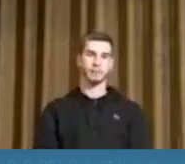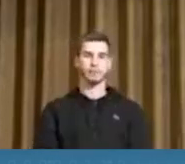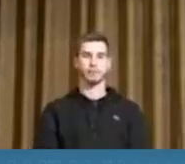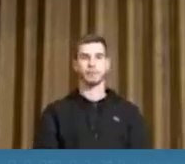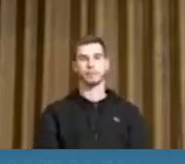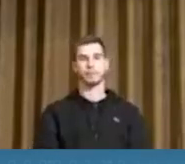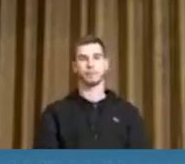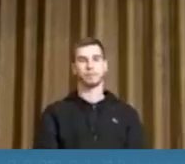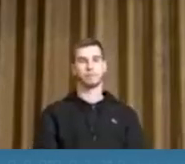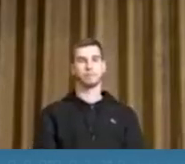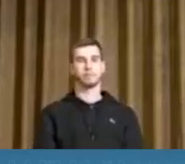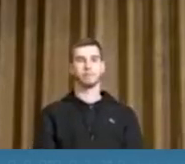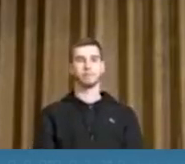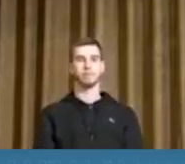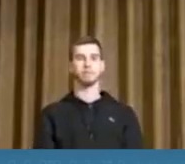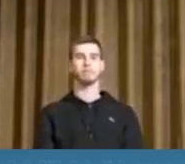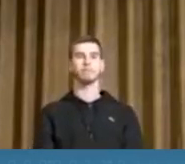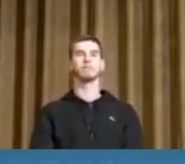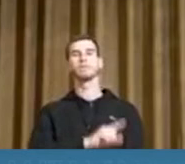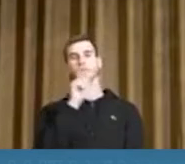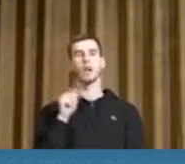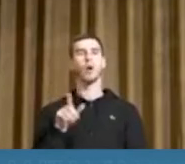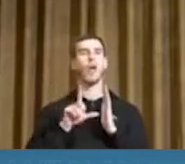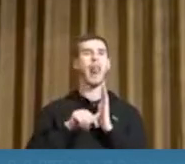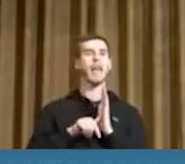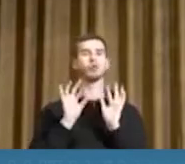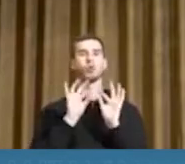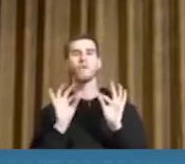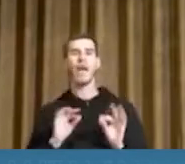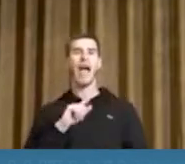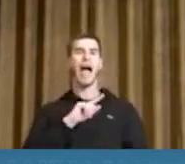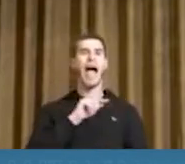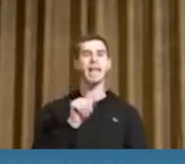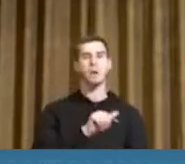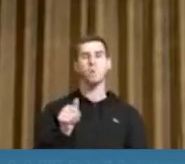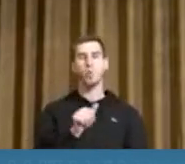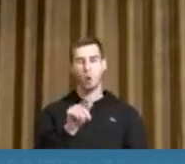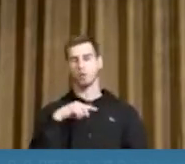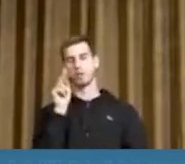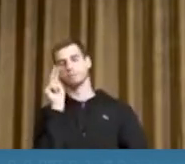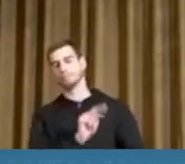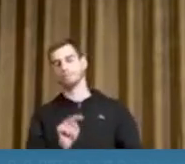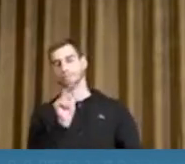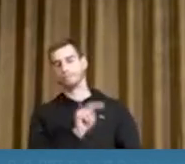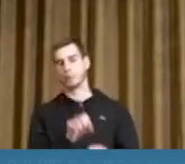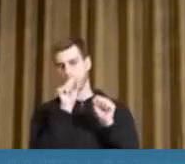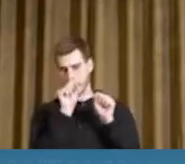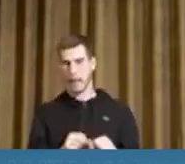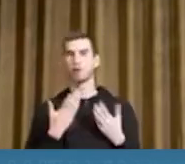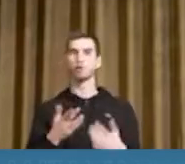eigentlich auch bei der Eigenbeurteilung der Leistungsfähigkeit betrachten. Also auch hier sieht man eine Verbesserung in